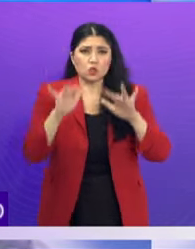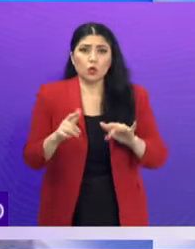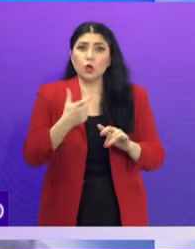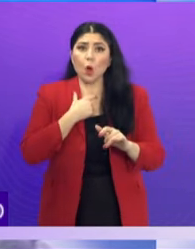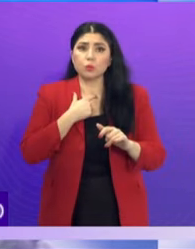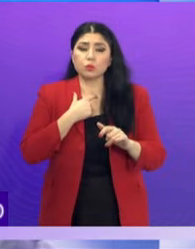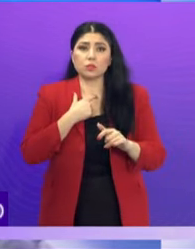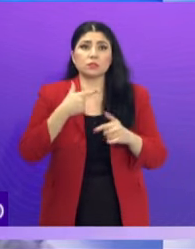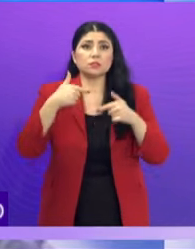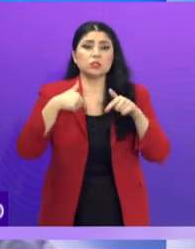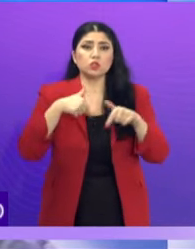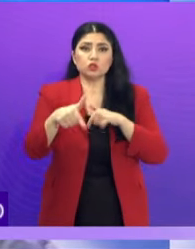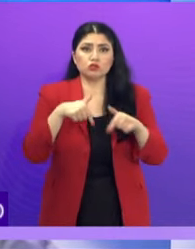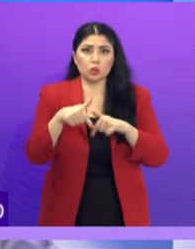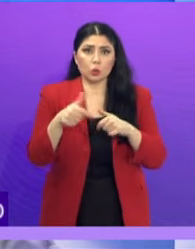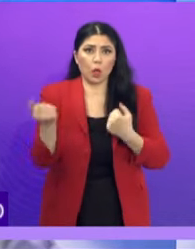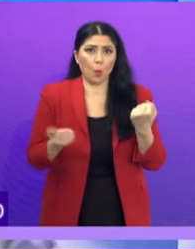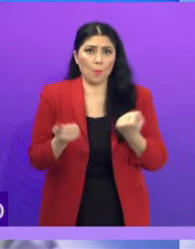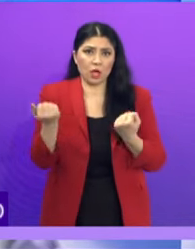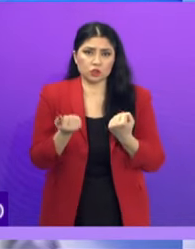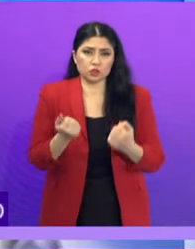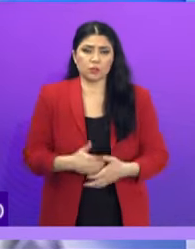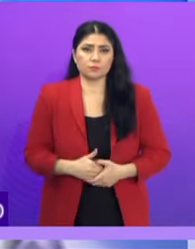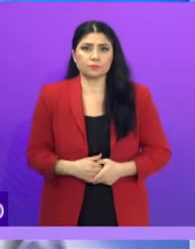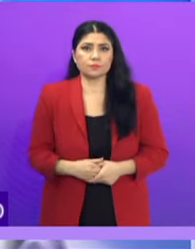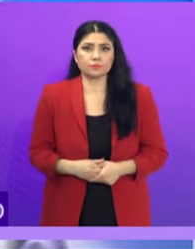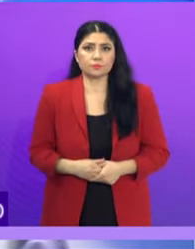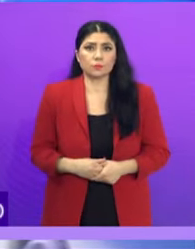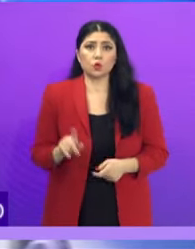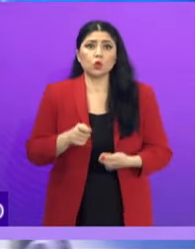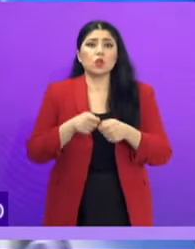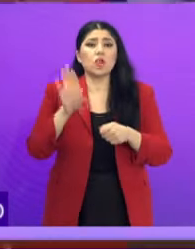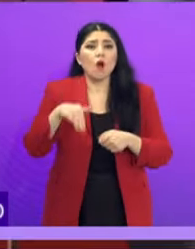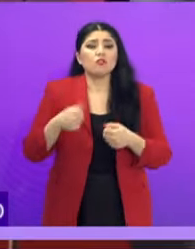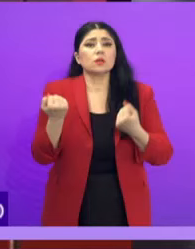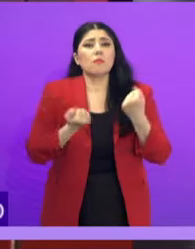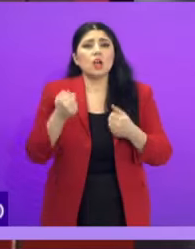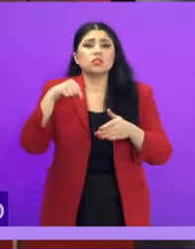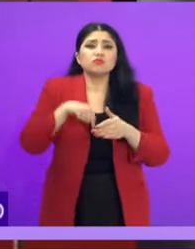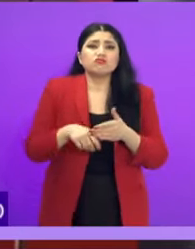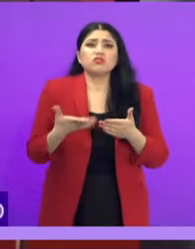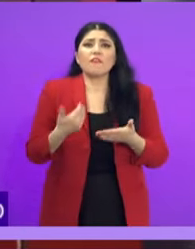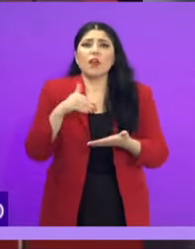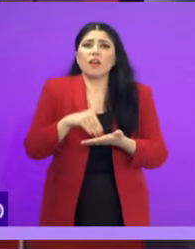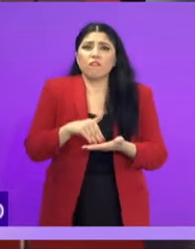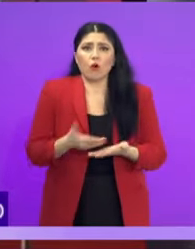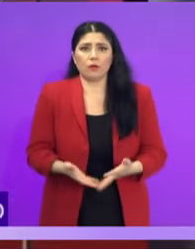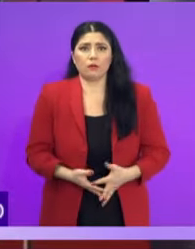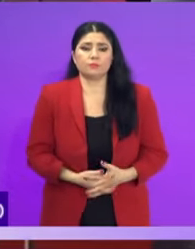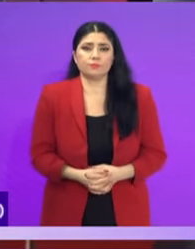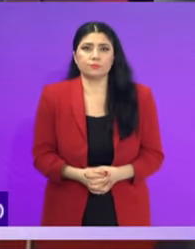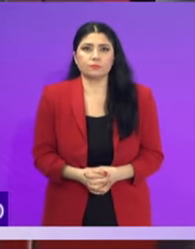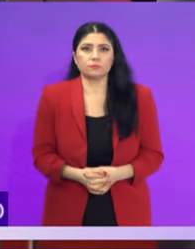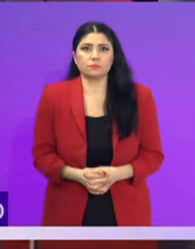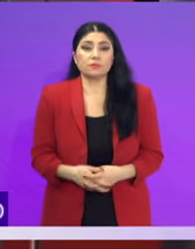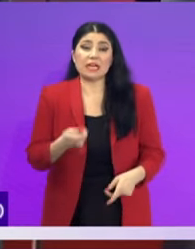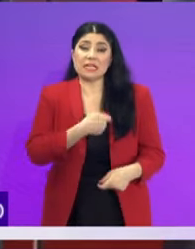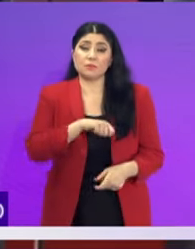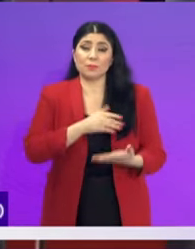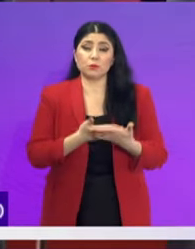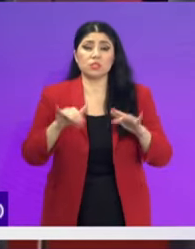putut practic avansa. Nu toți au avut provizii la ei. Cert este că inspectoratele